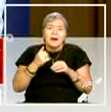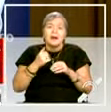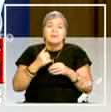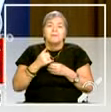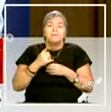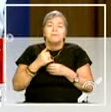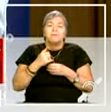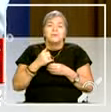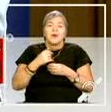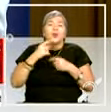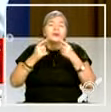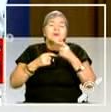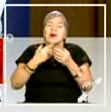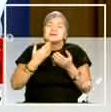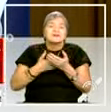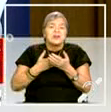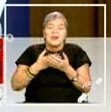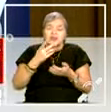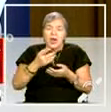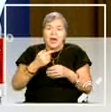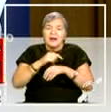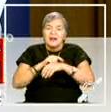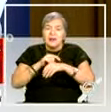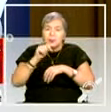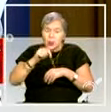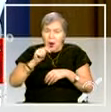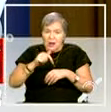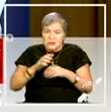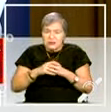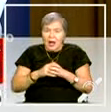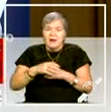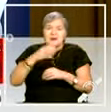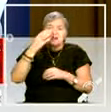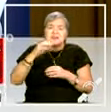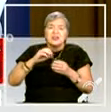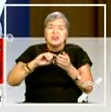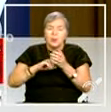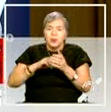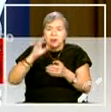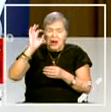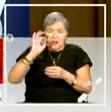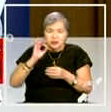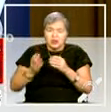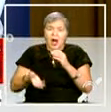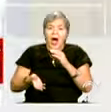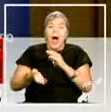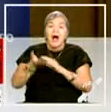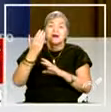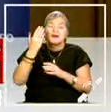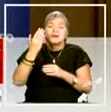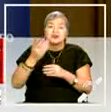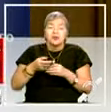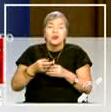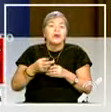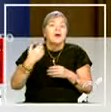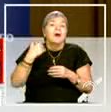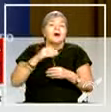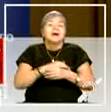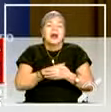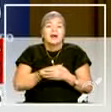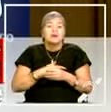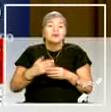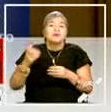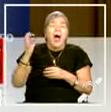faptul că în această perioadă de timp, cu 10 puncte procentuale, a crescut rata de incluziune. În condițiile